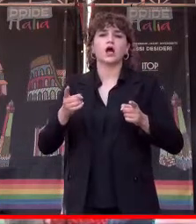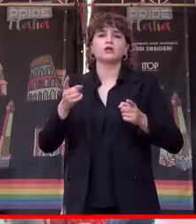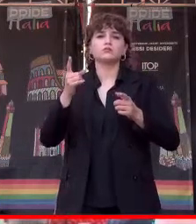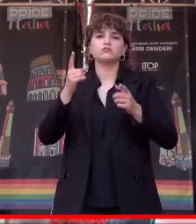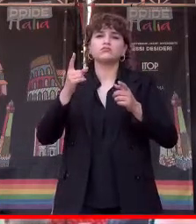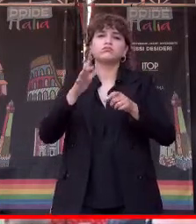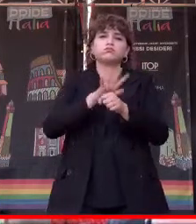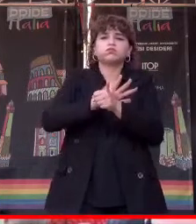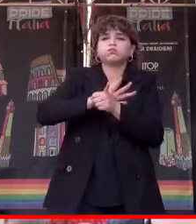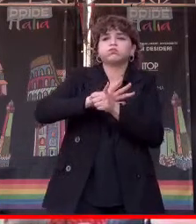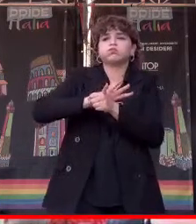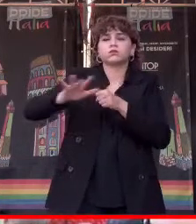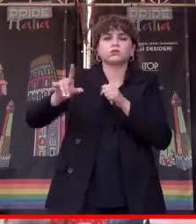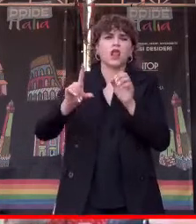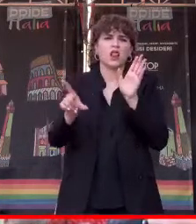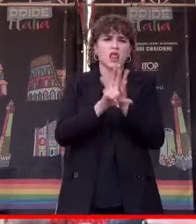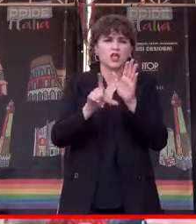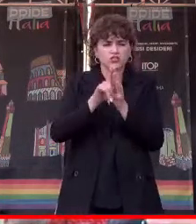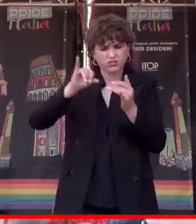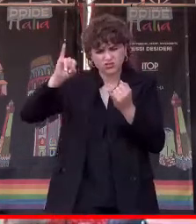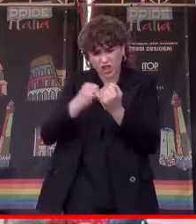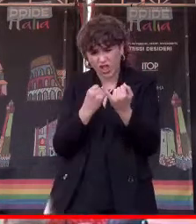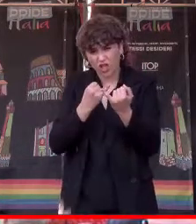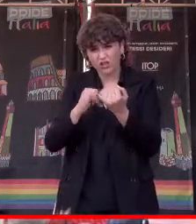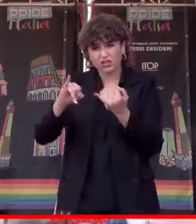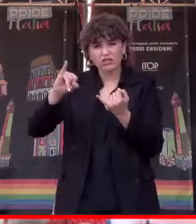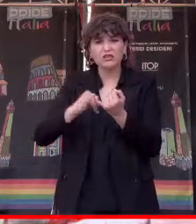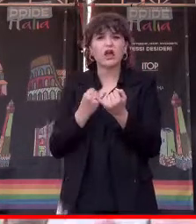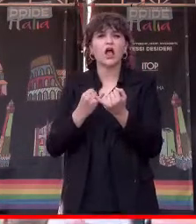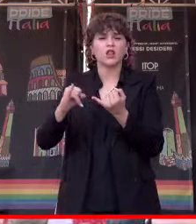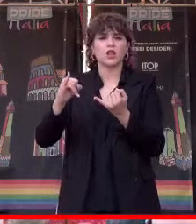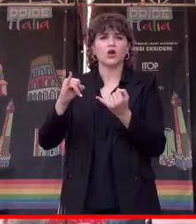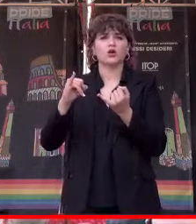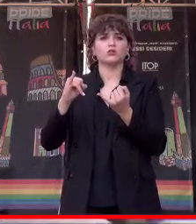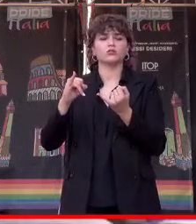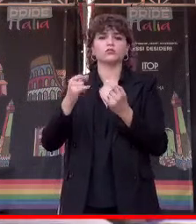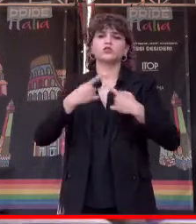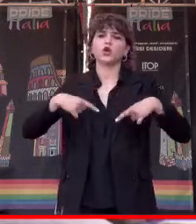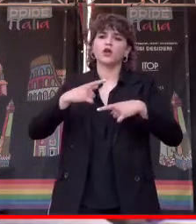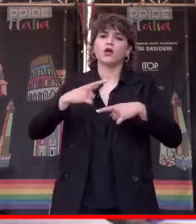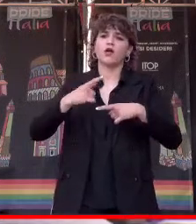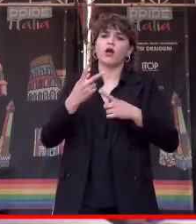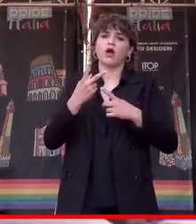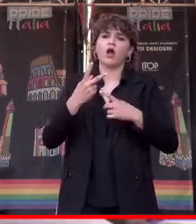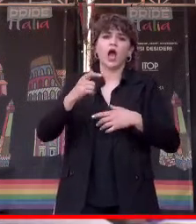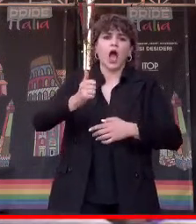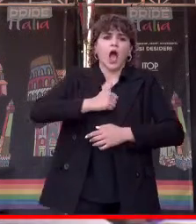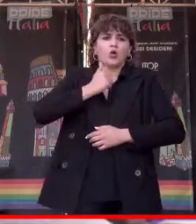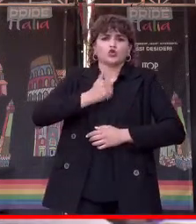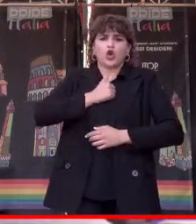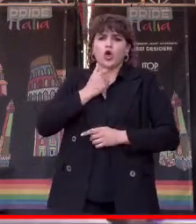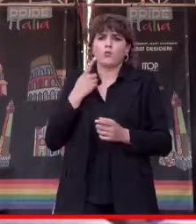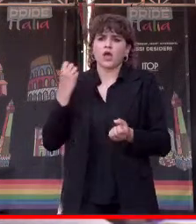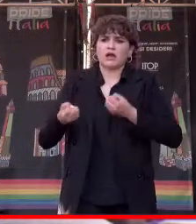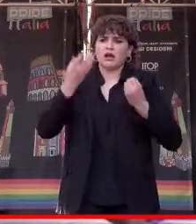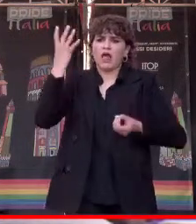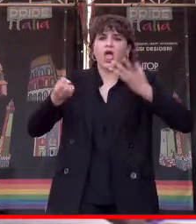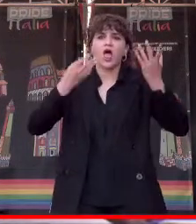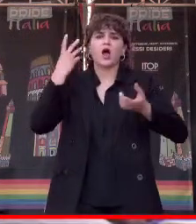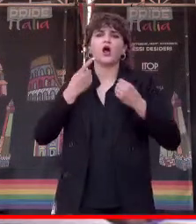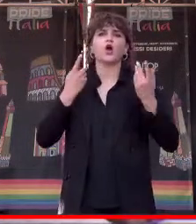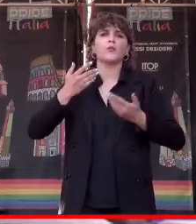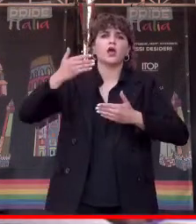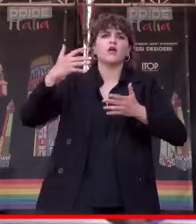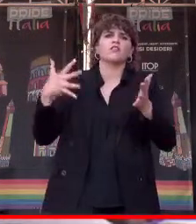leggi anche troppo dettagliata, e per cui ci autocreiamo gli ostacoli, quando invece qualsiasi cosa,